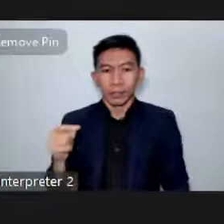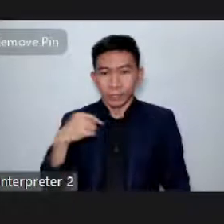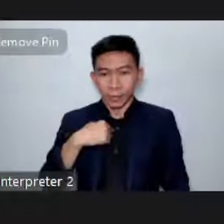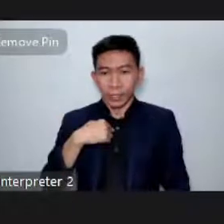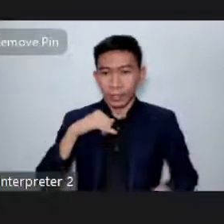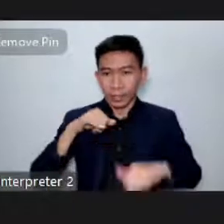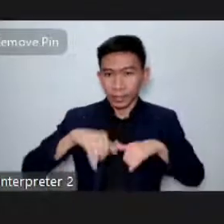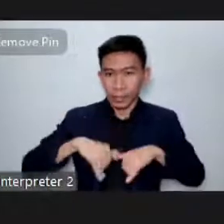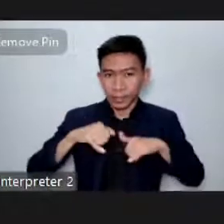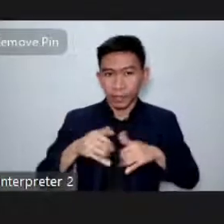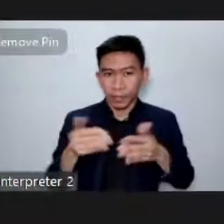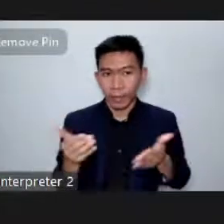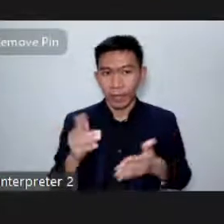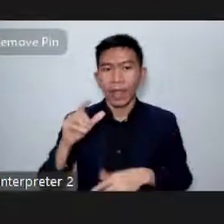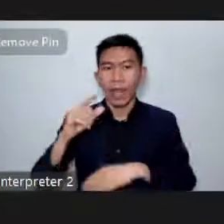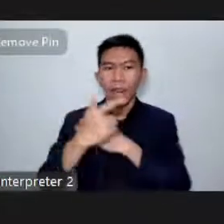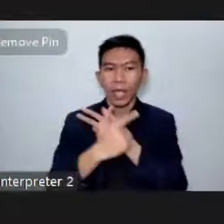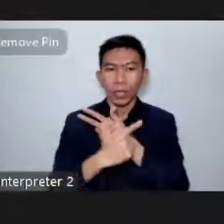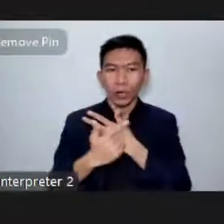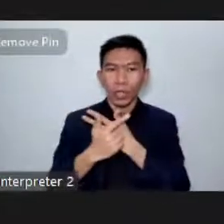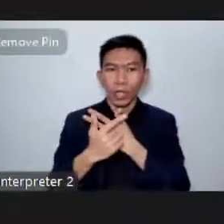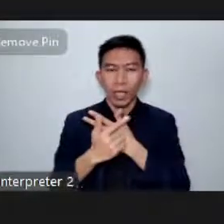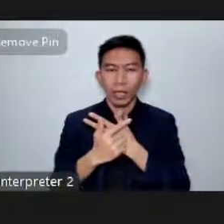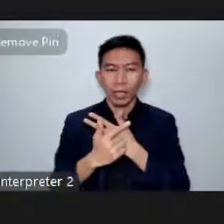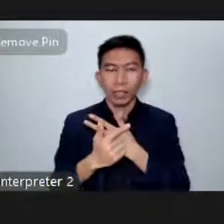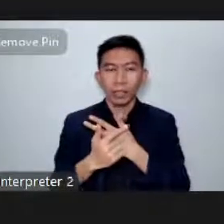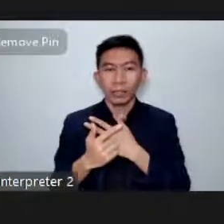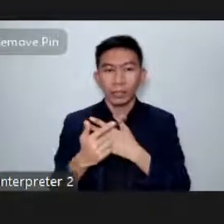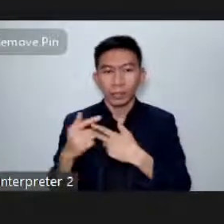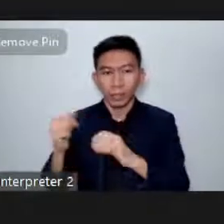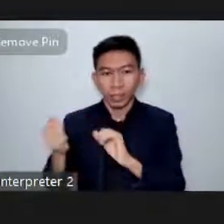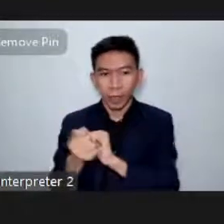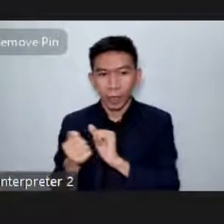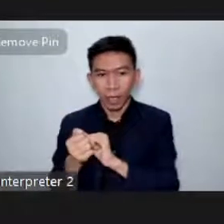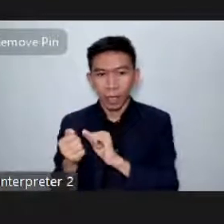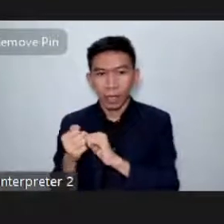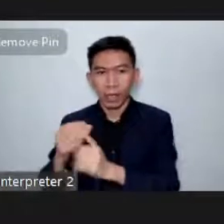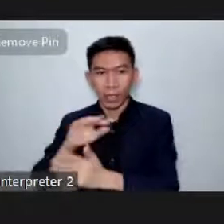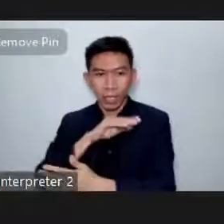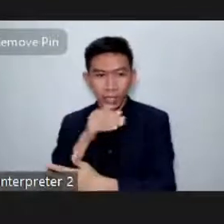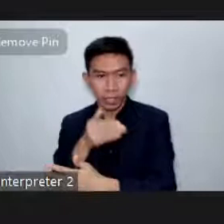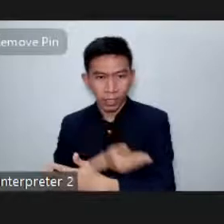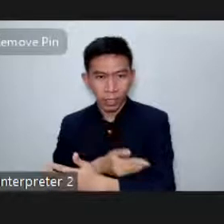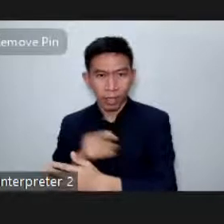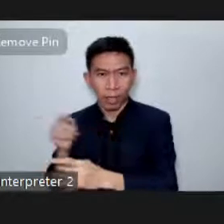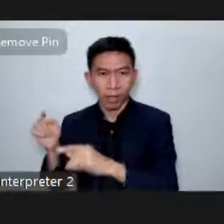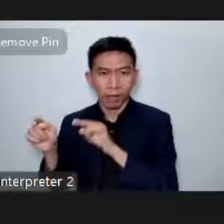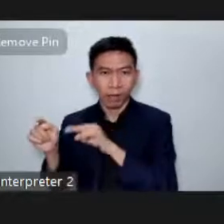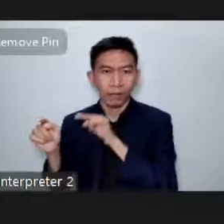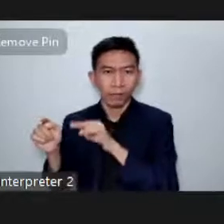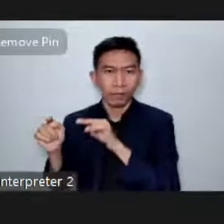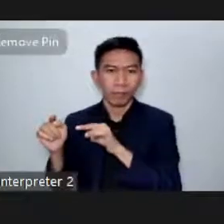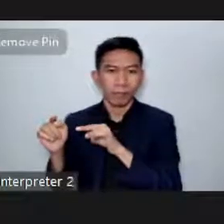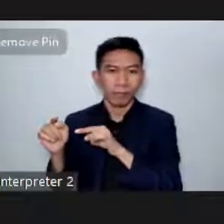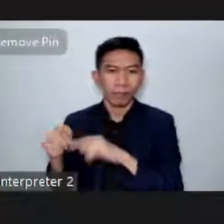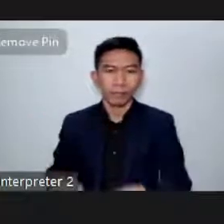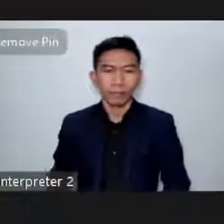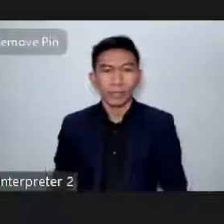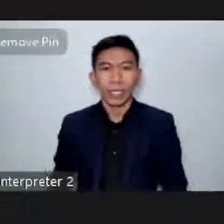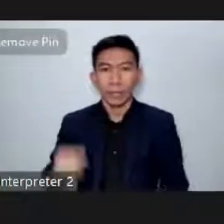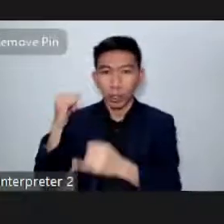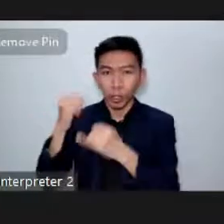sa Laguna sa aking anak na Sauli, nakatira. At